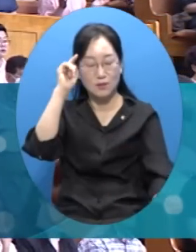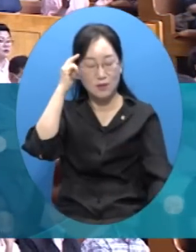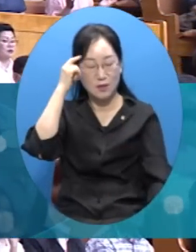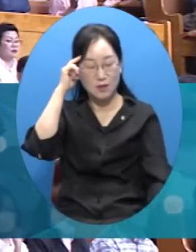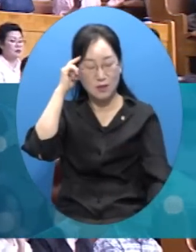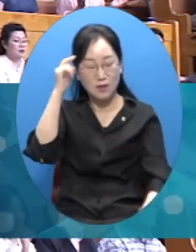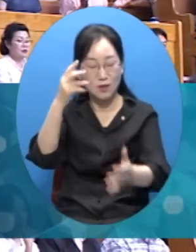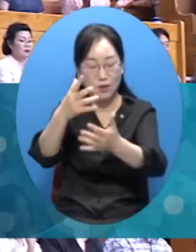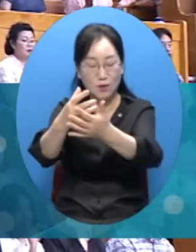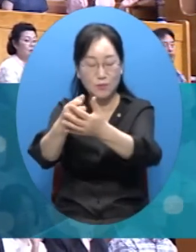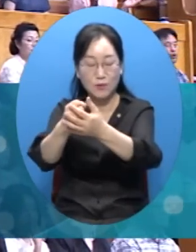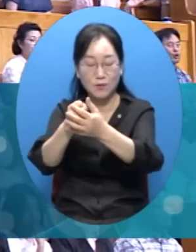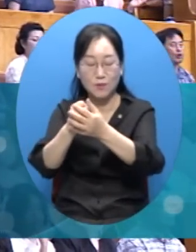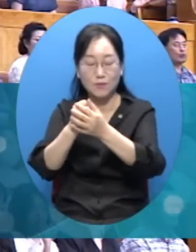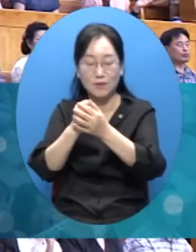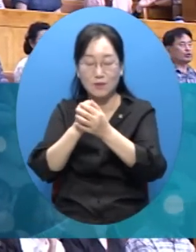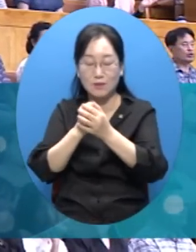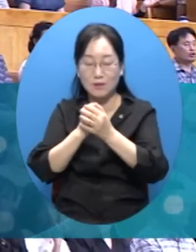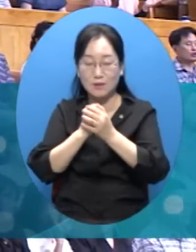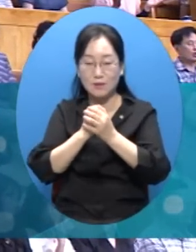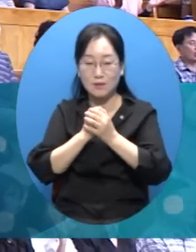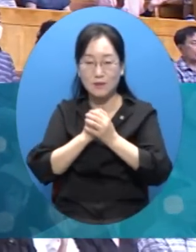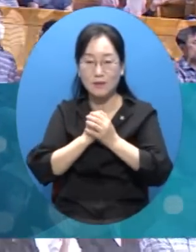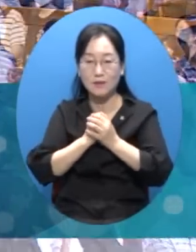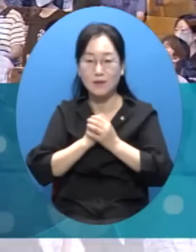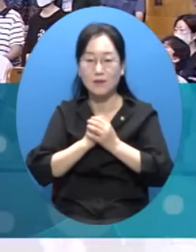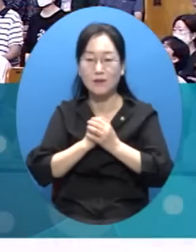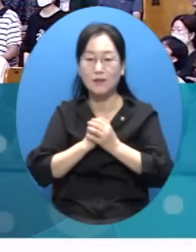약속 새겨보